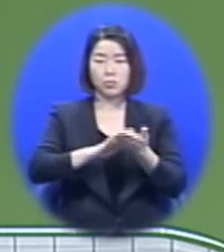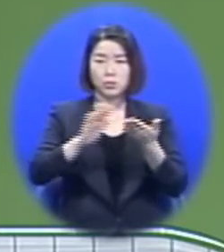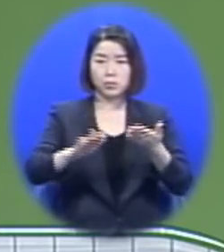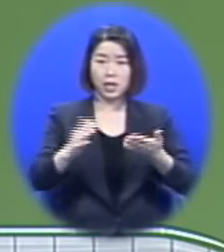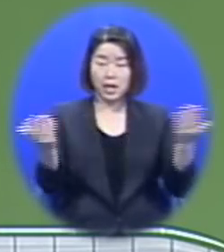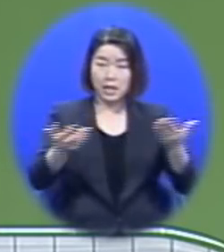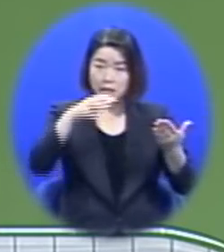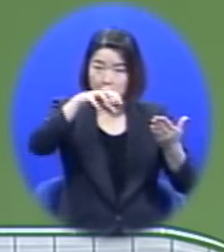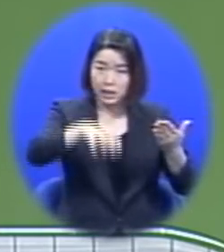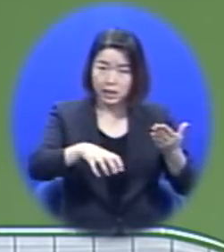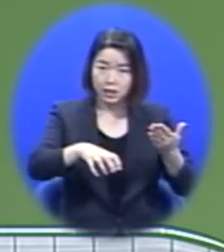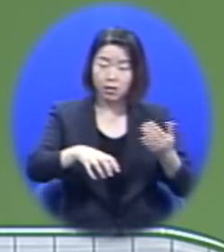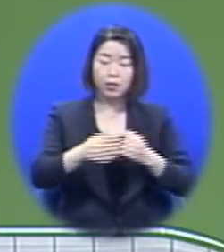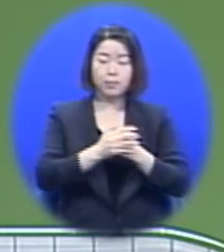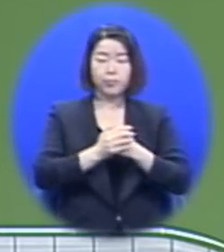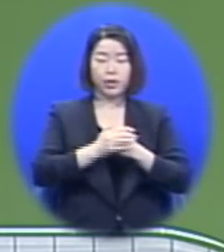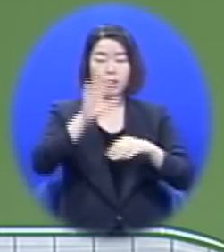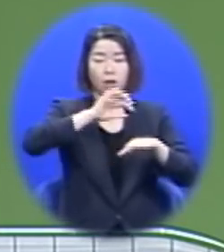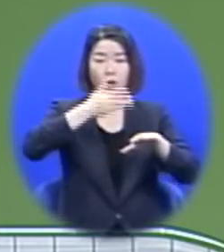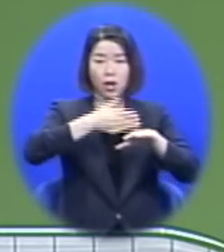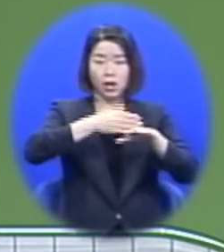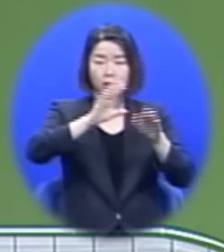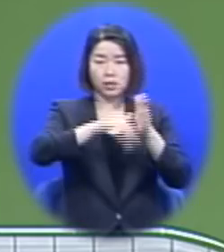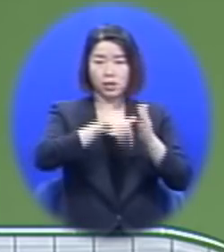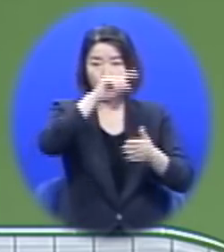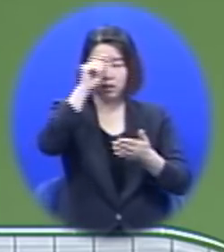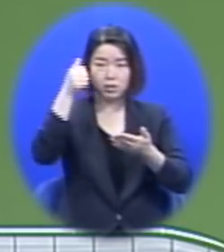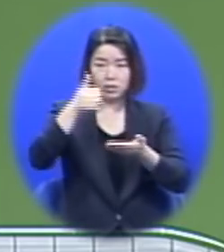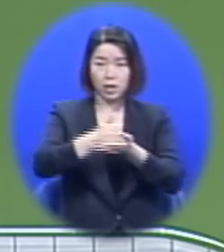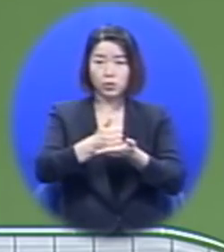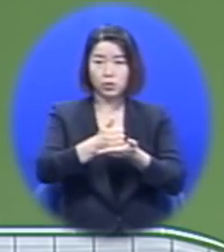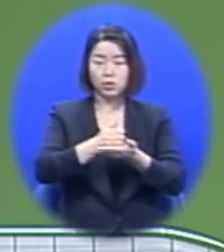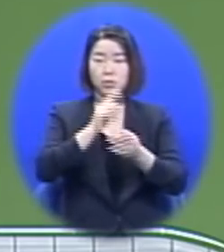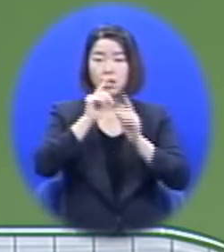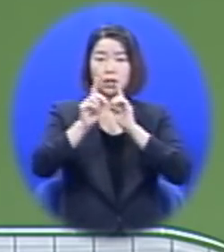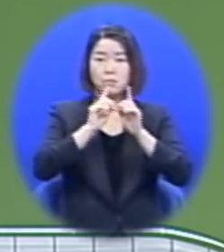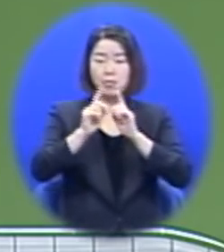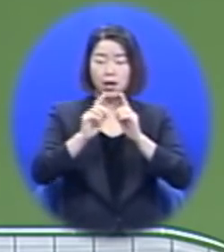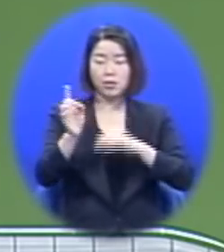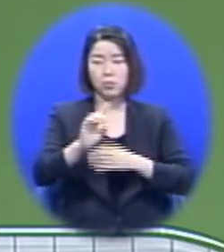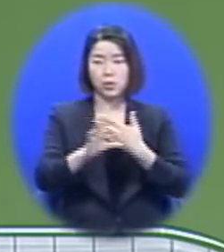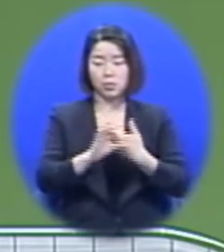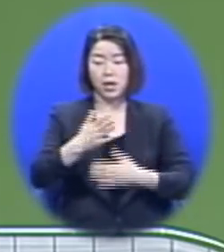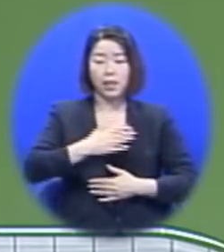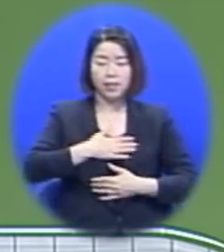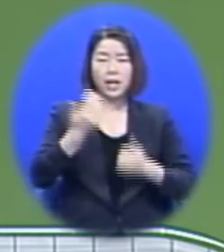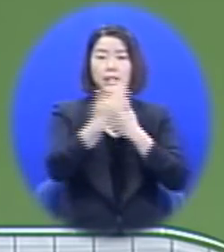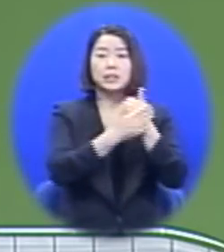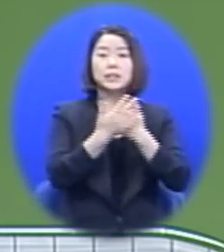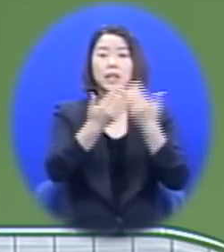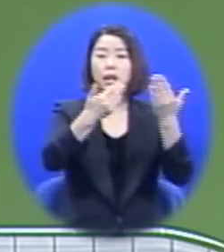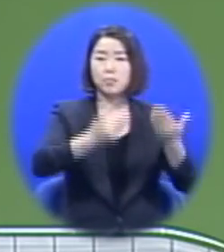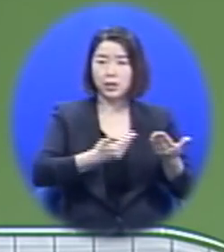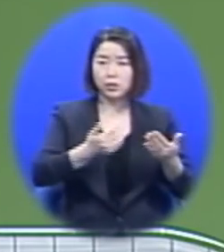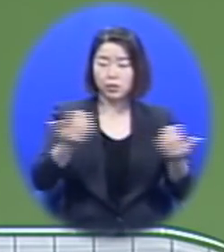일터사역 컨퍼런스에서 어느 장로님이 간증을 하실 때 이렇게 이야기하셨답니다. 나는 은혜 받으러 출근합니다.